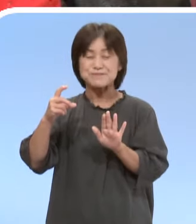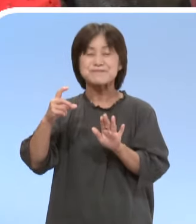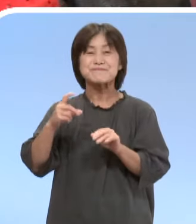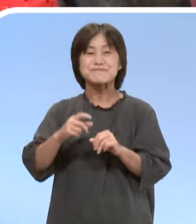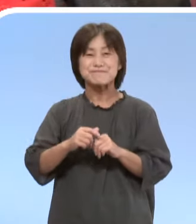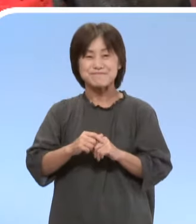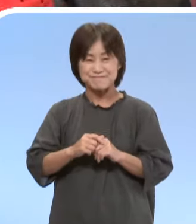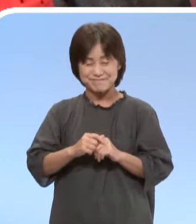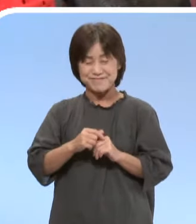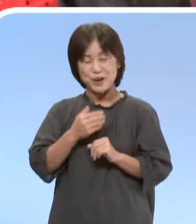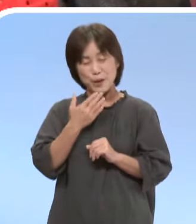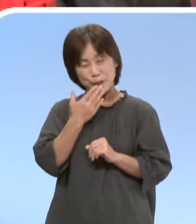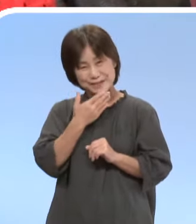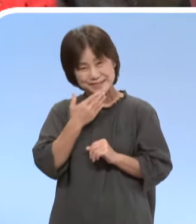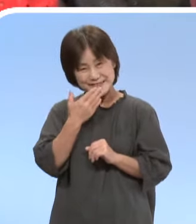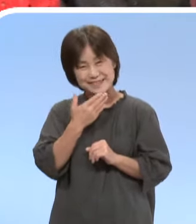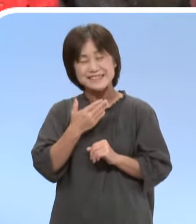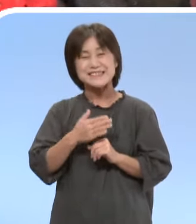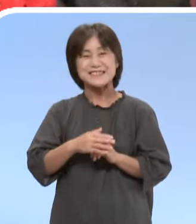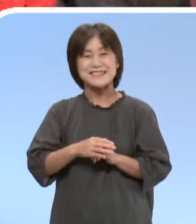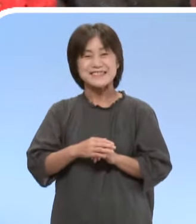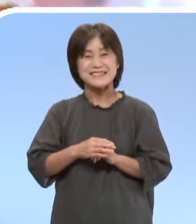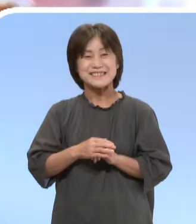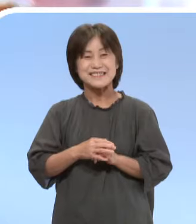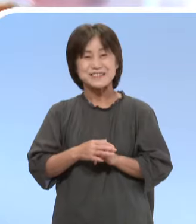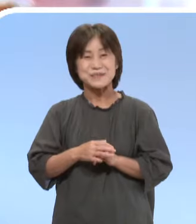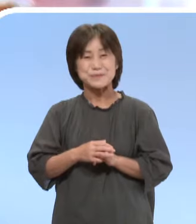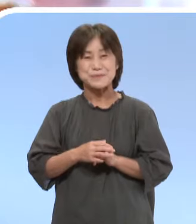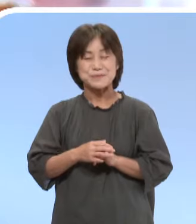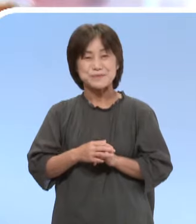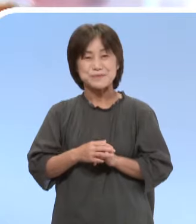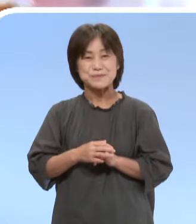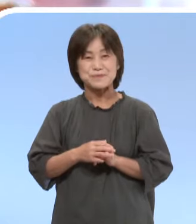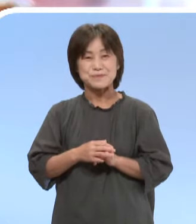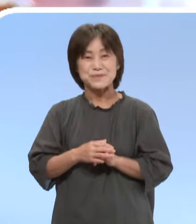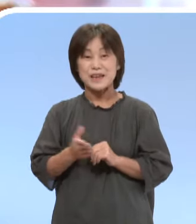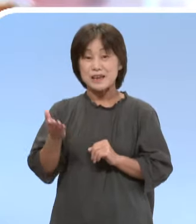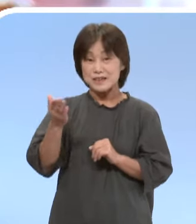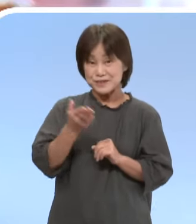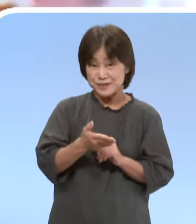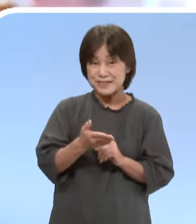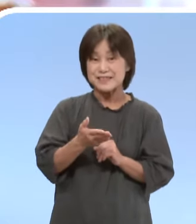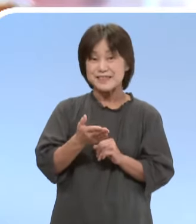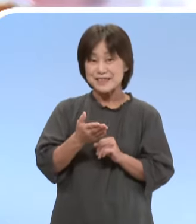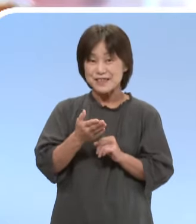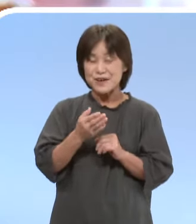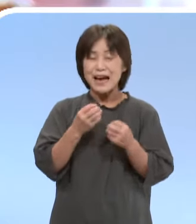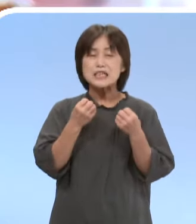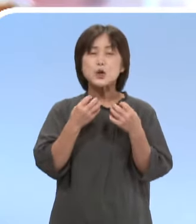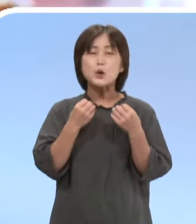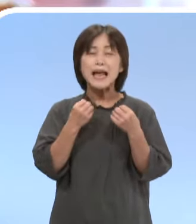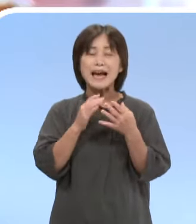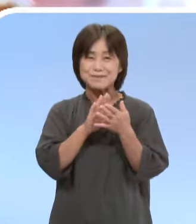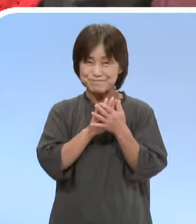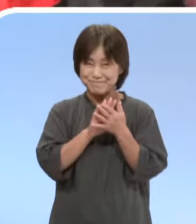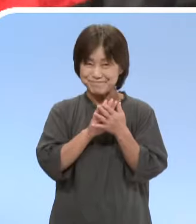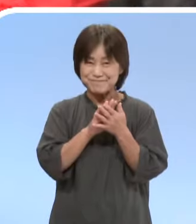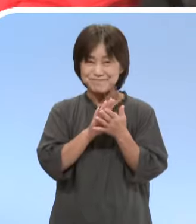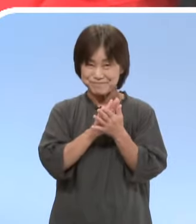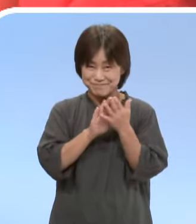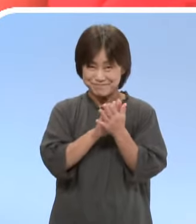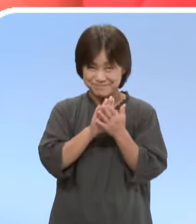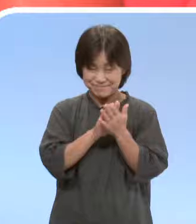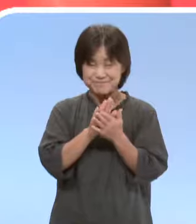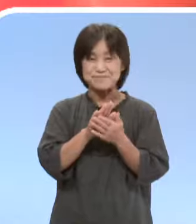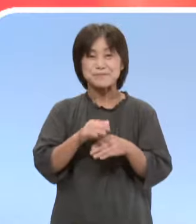う美味しい。 そして次はソーダで割った方を